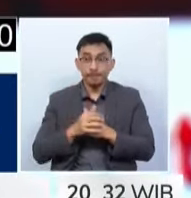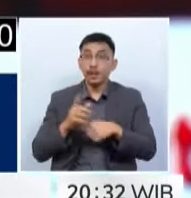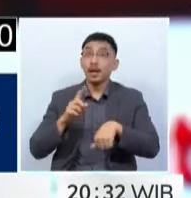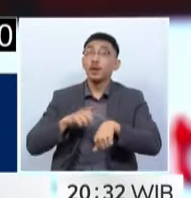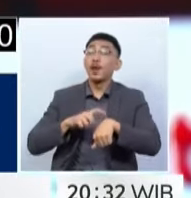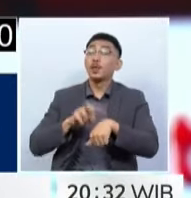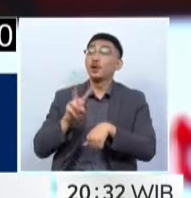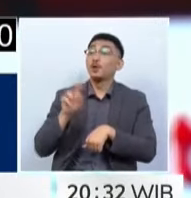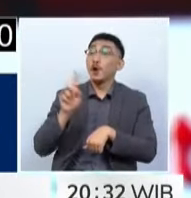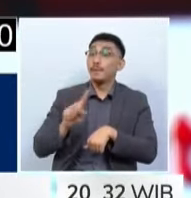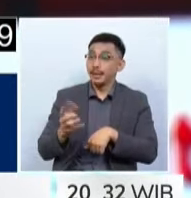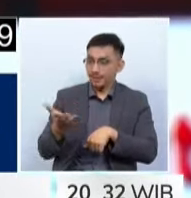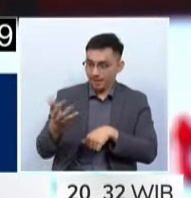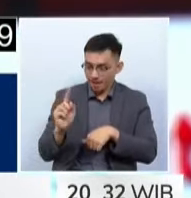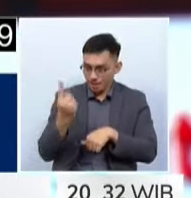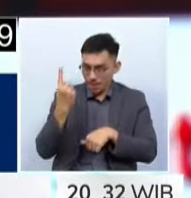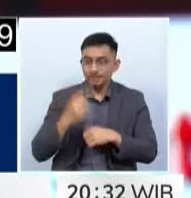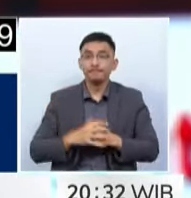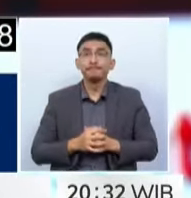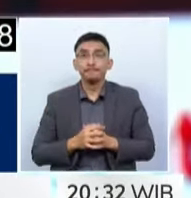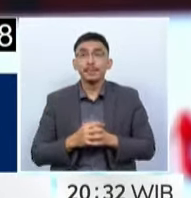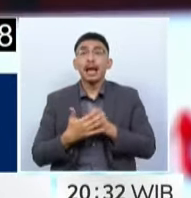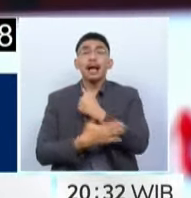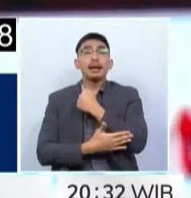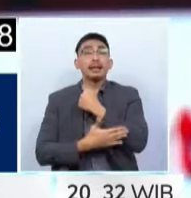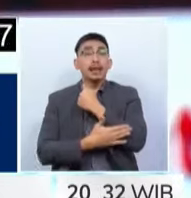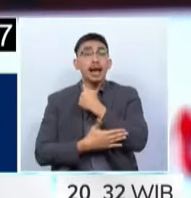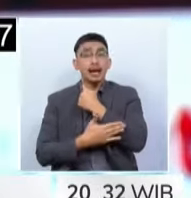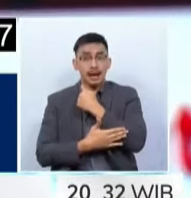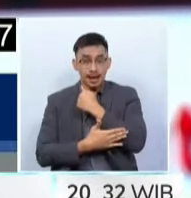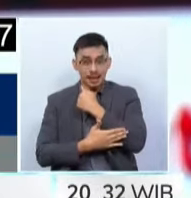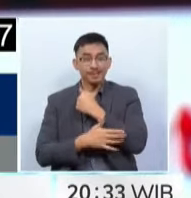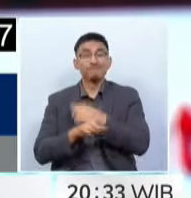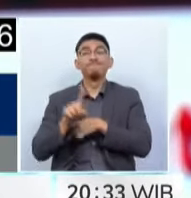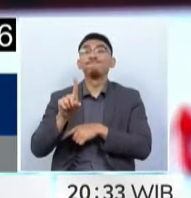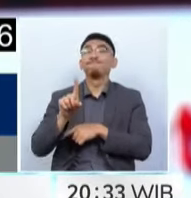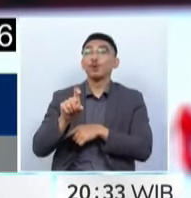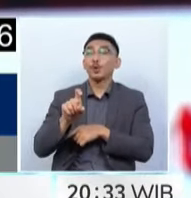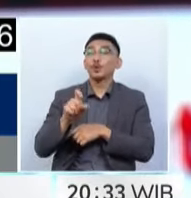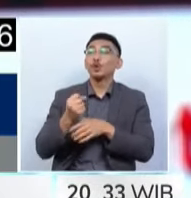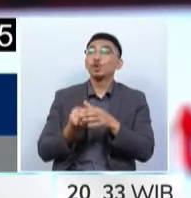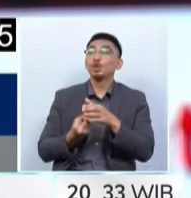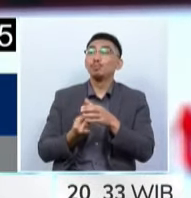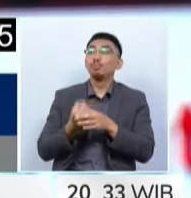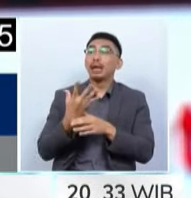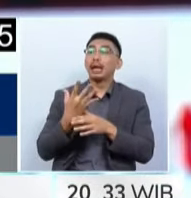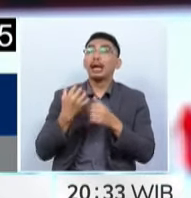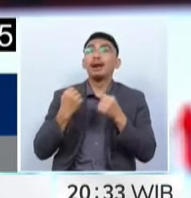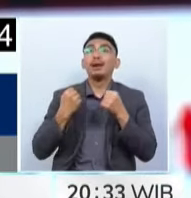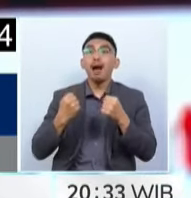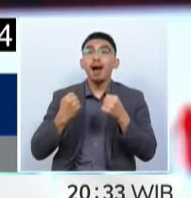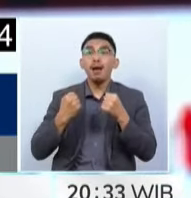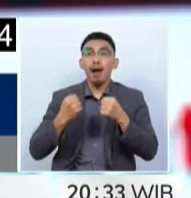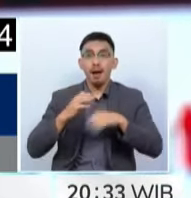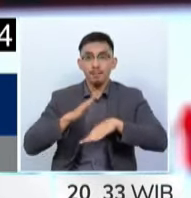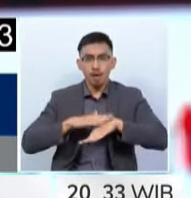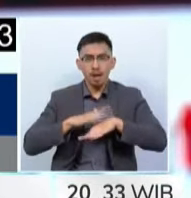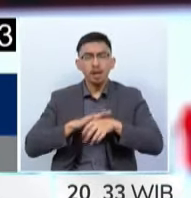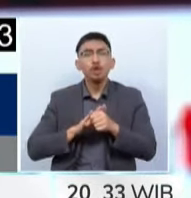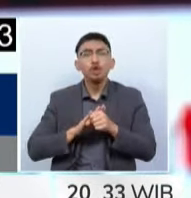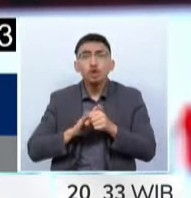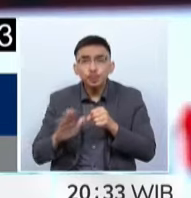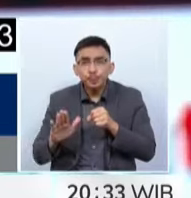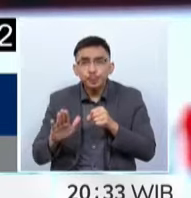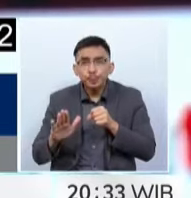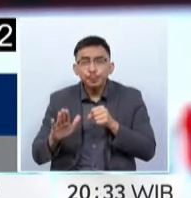ya negara harus mengalokasikan sumber daya yang cukup di bidang kebudayaan bukan dipandang sebagai